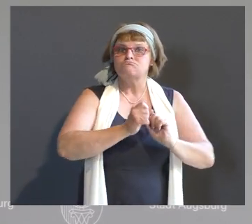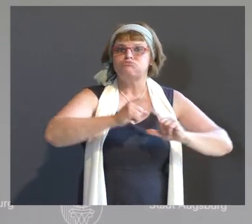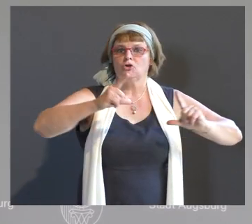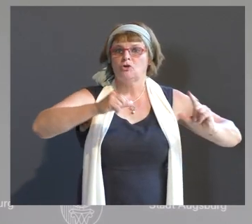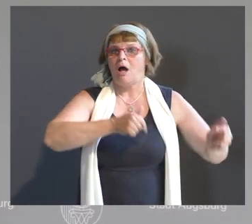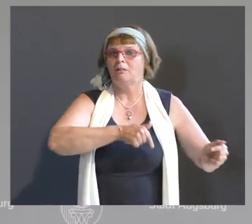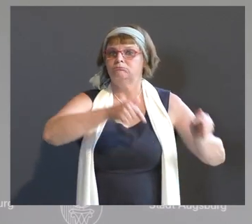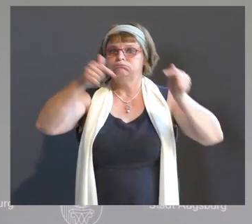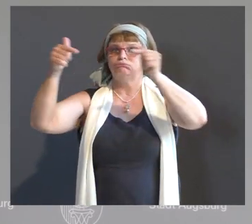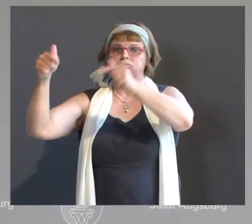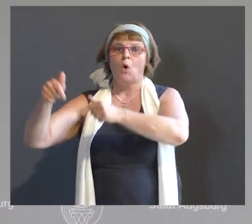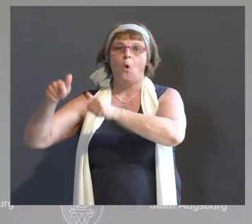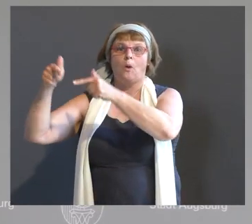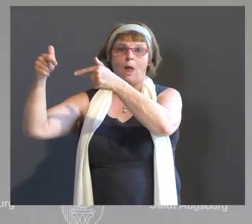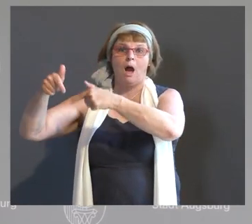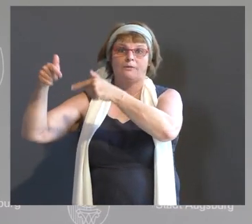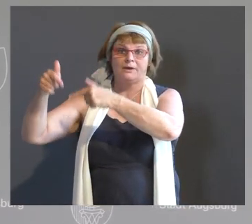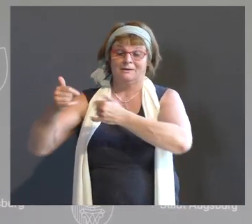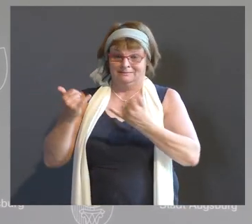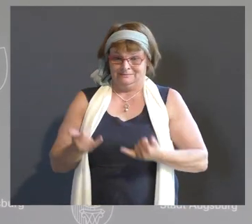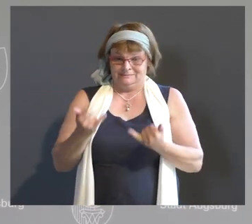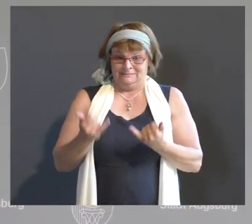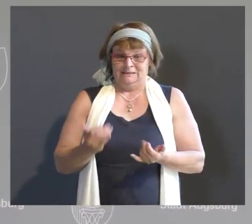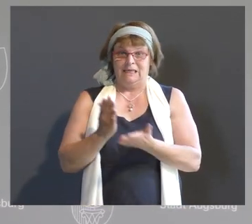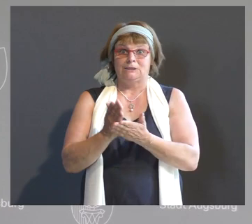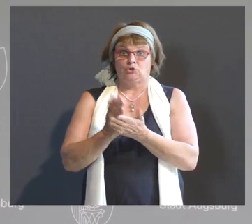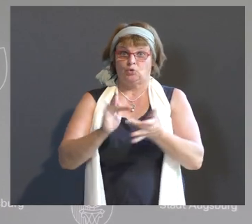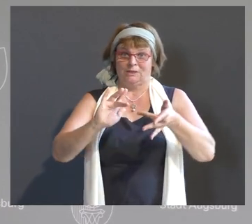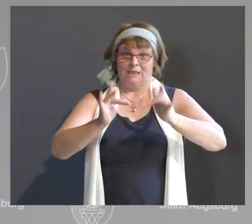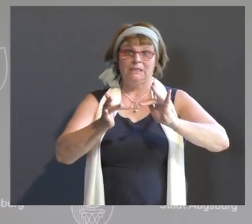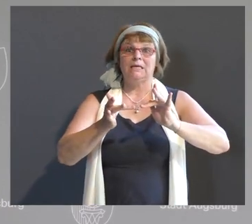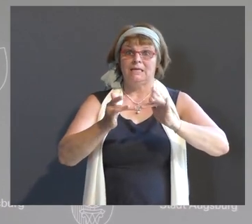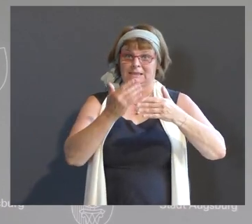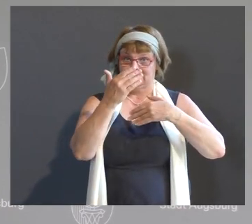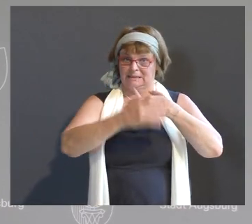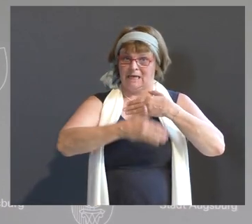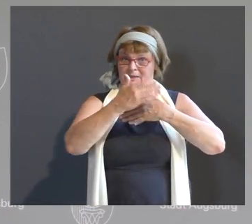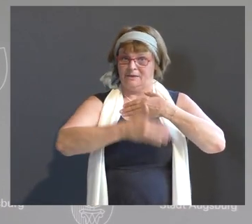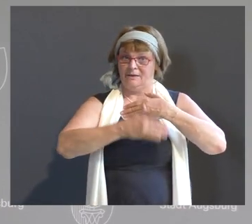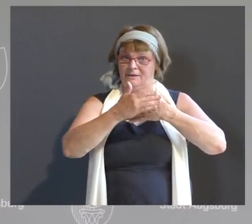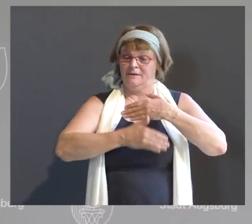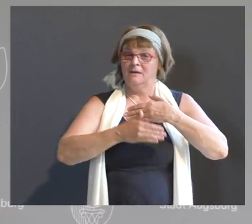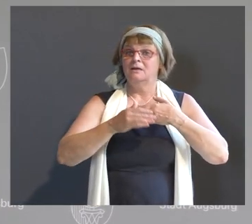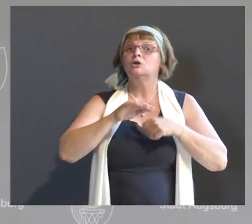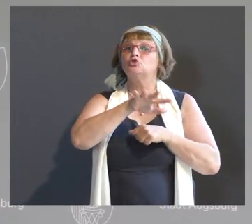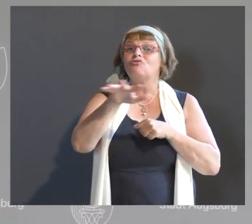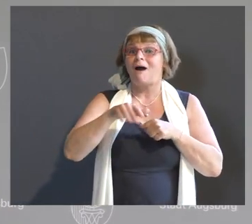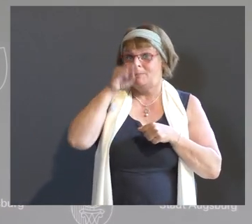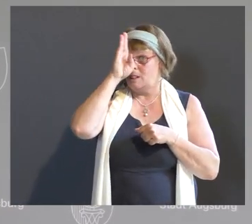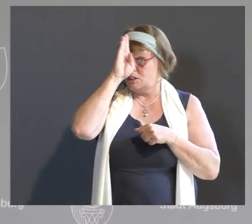hochzuladen. Hierzu haben wir bereits jetzt auf der Internetseite des PP Schwaben Nord und